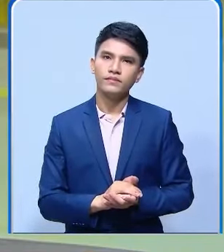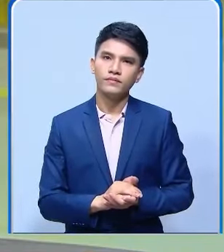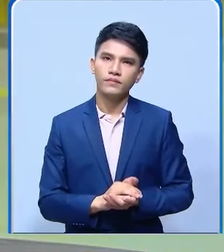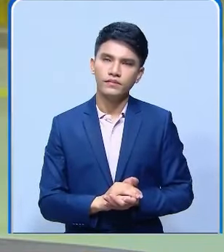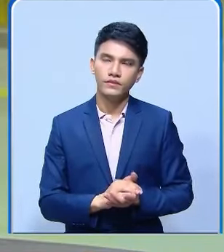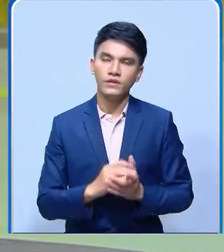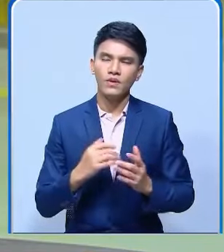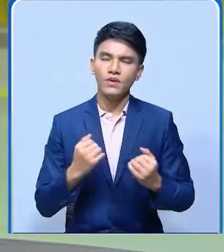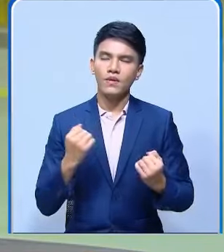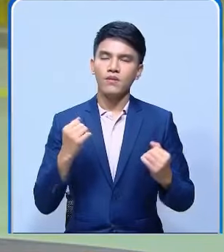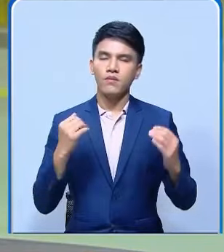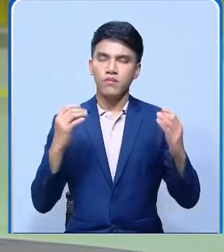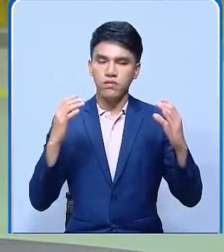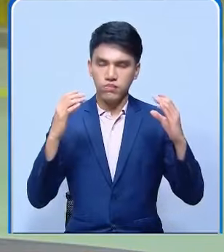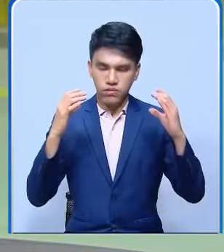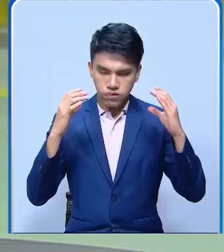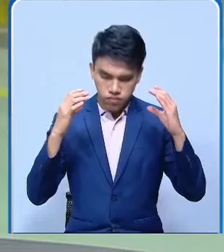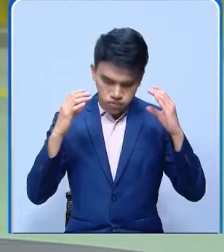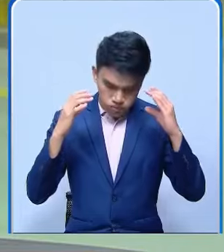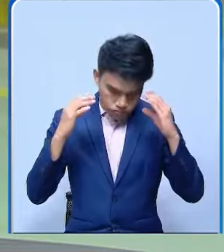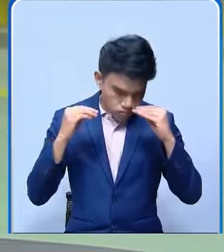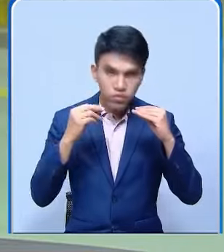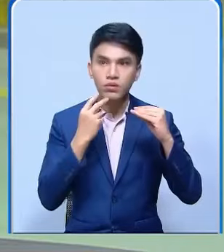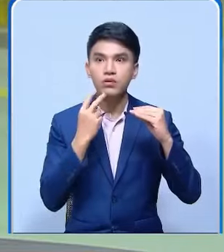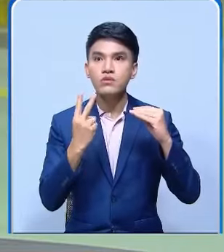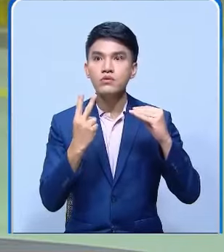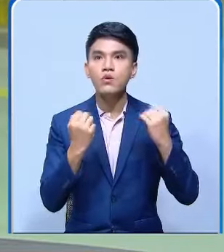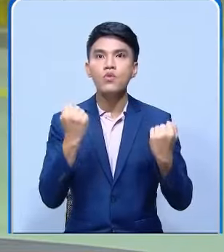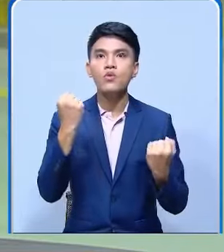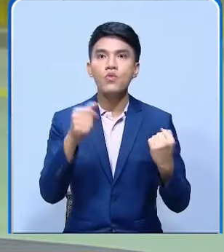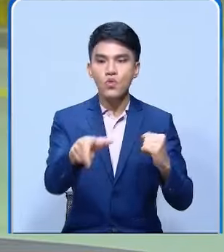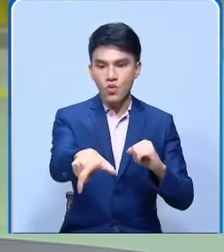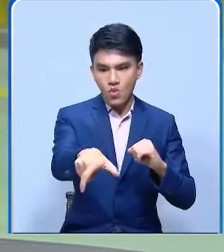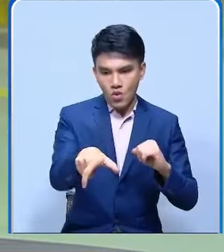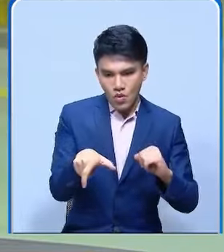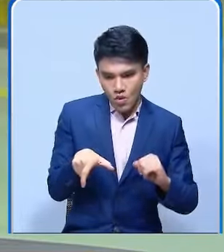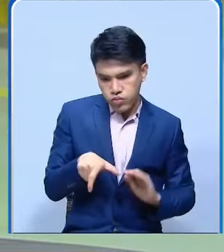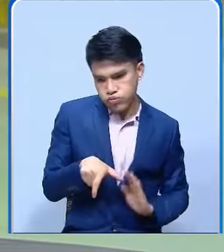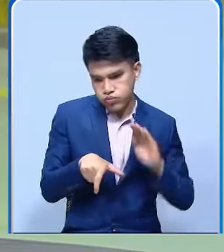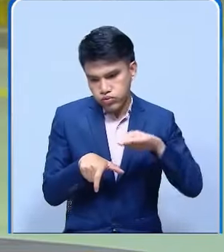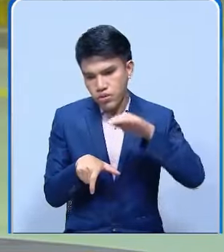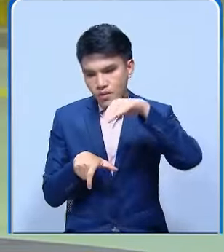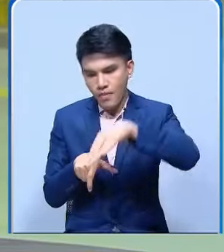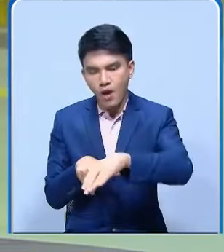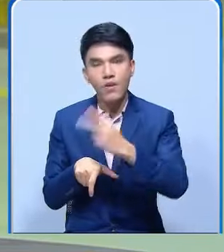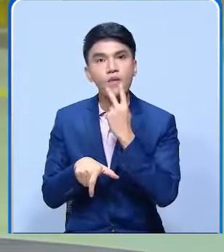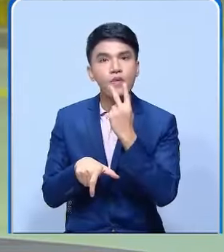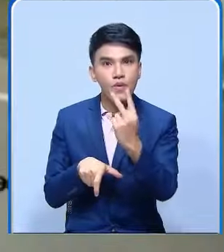วูบสุดท้ายแล้วเกิดเหตุการณ์ที่รถข้ามเกาะกลางถนนจนเป็นอุบัติเหตุขึ้นคุณผู้ช